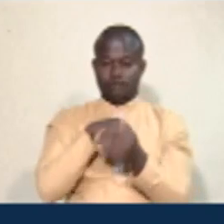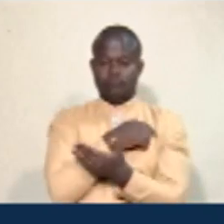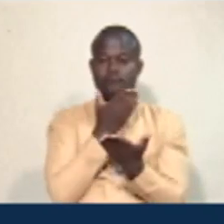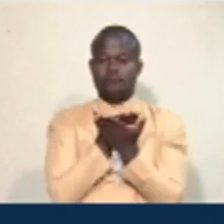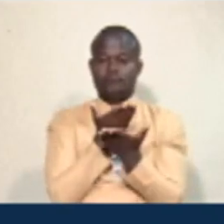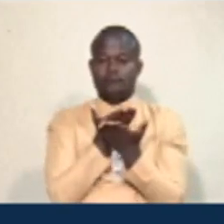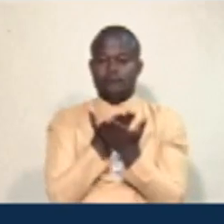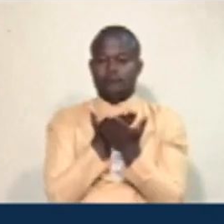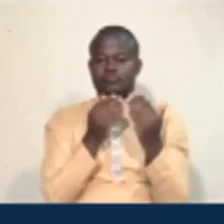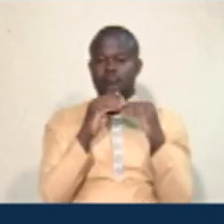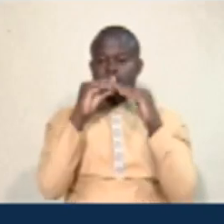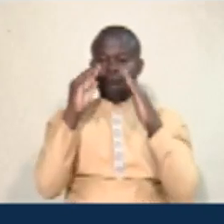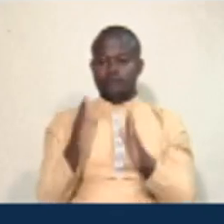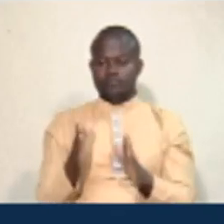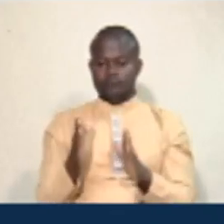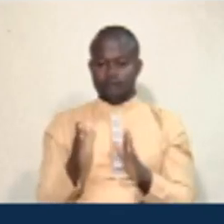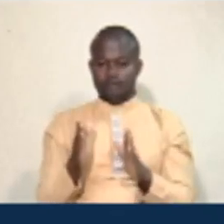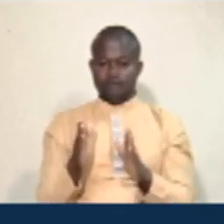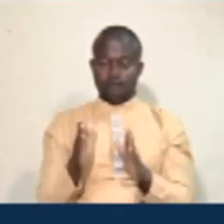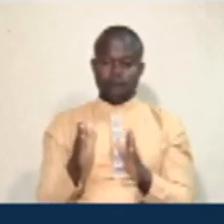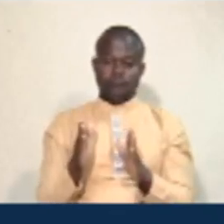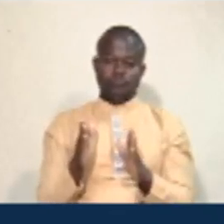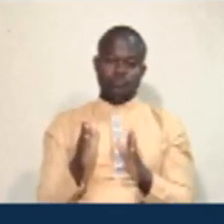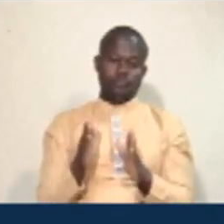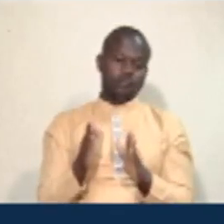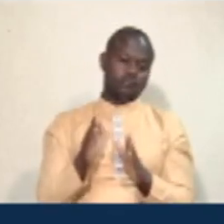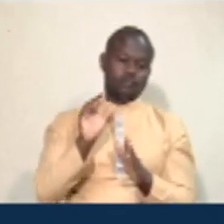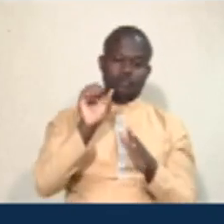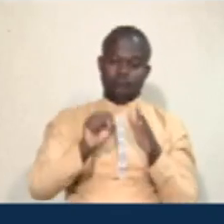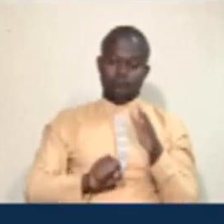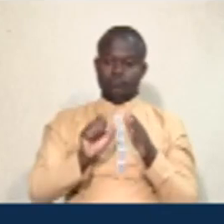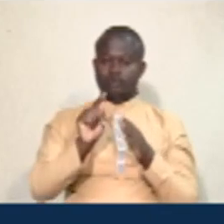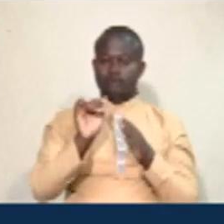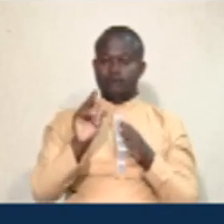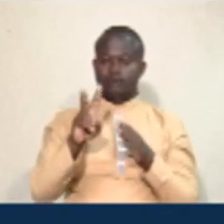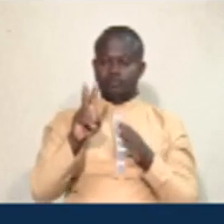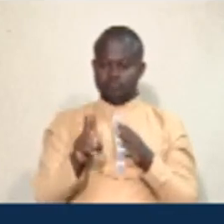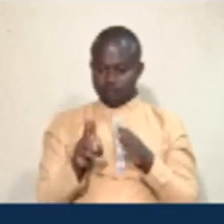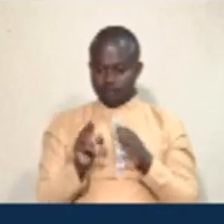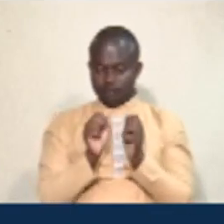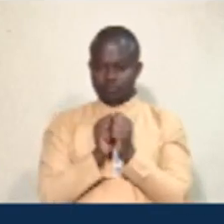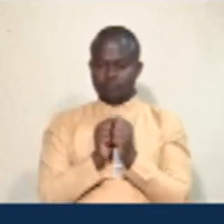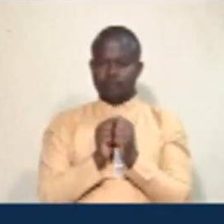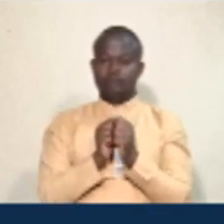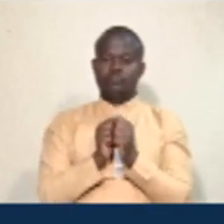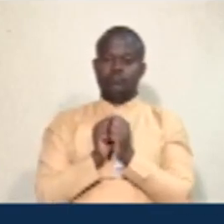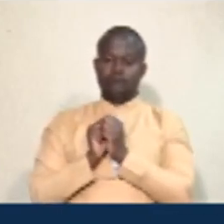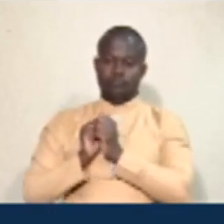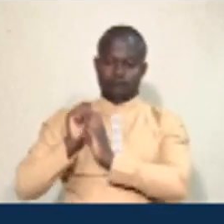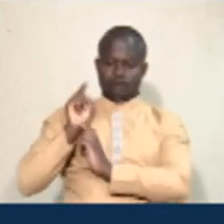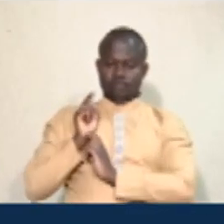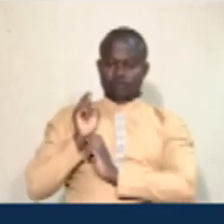dusabe ubuyobozi bwa Sud Kivu, ubuyobozi bwa Nord Kivu, bacungire